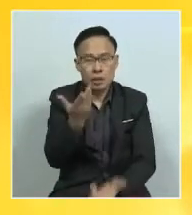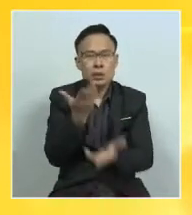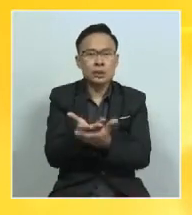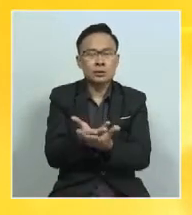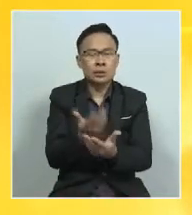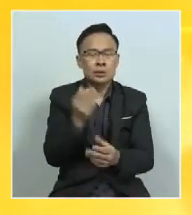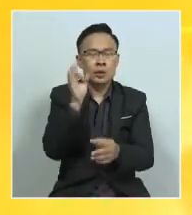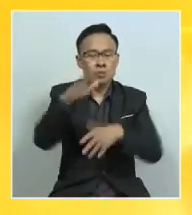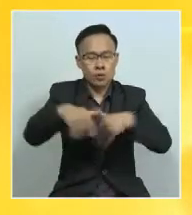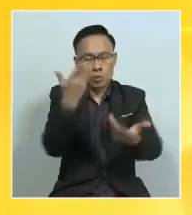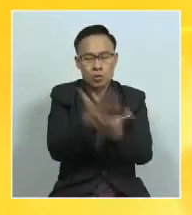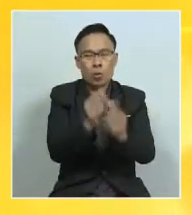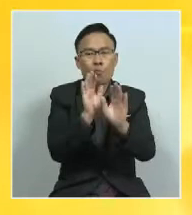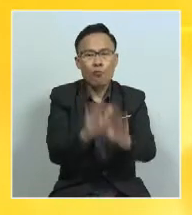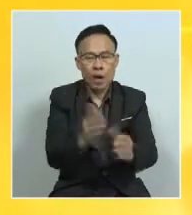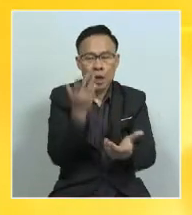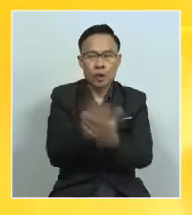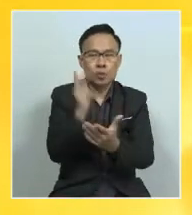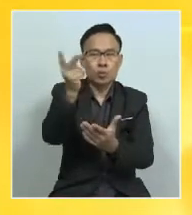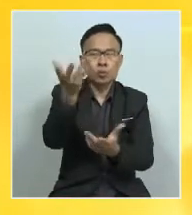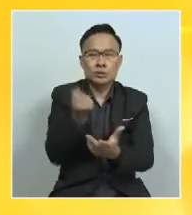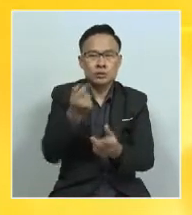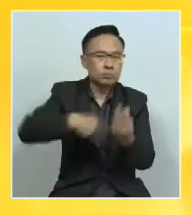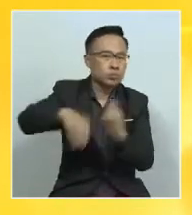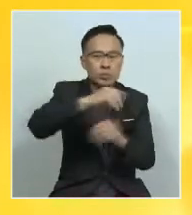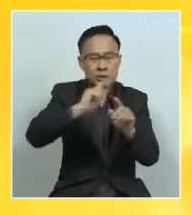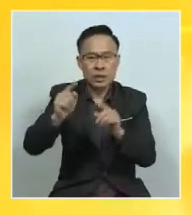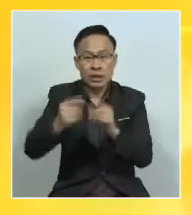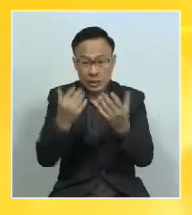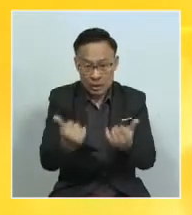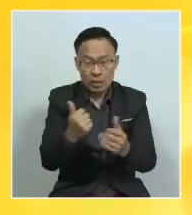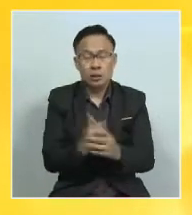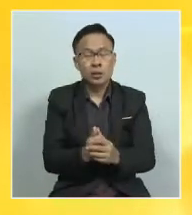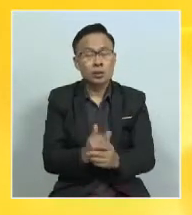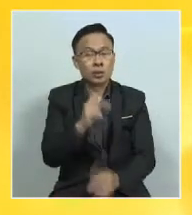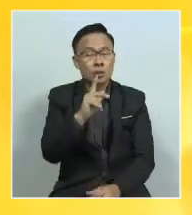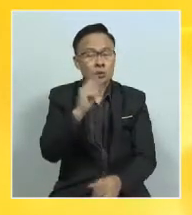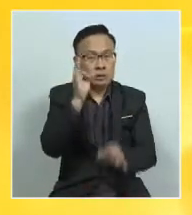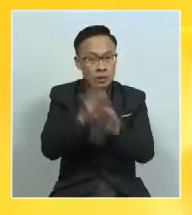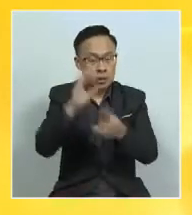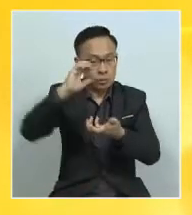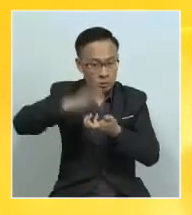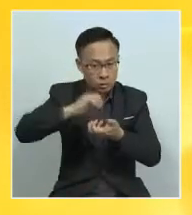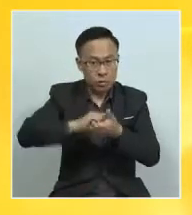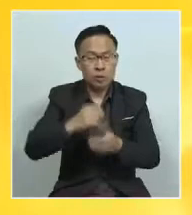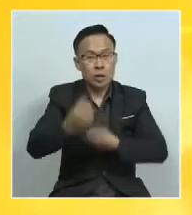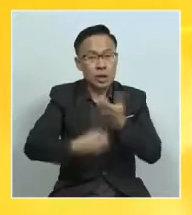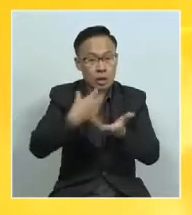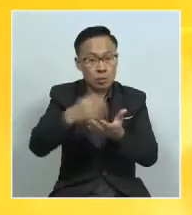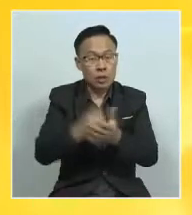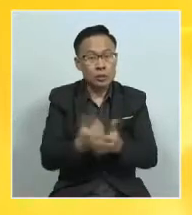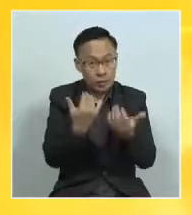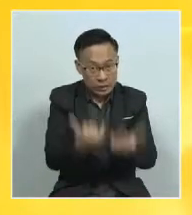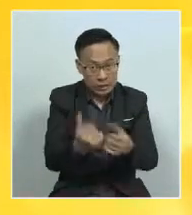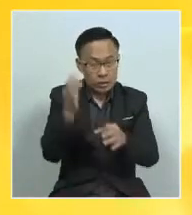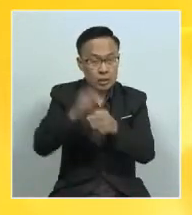แล้วก็การตราสารทางการเงินรวมทั้งตอนนี้เนี่ยนี่ก็เพิ่งทราบพร้อมกับในรายการเลยนะคะว่าเขามีการจำหน่ายสลาก